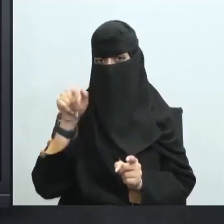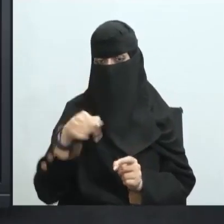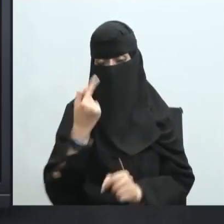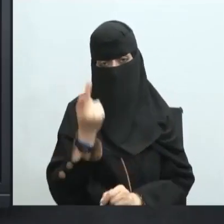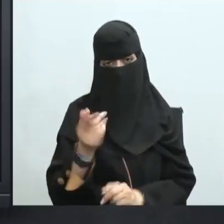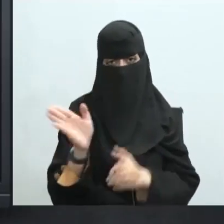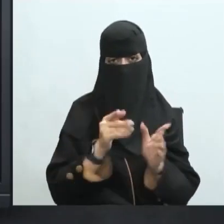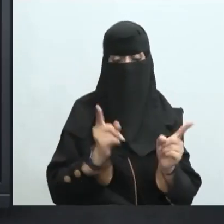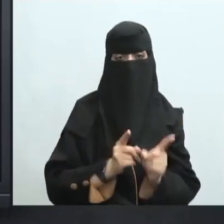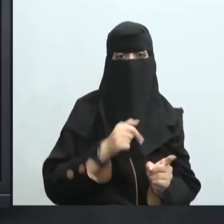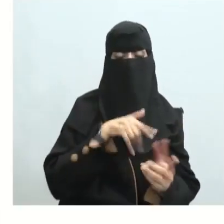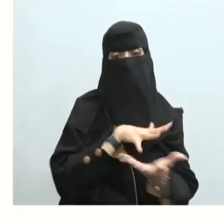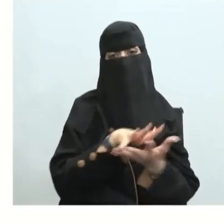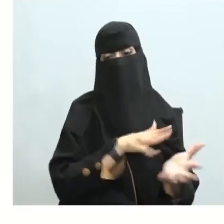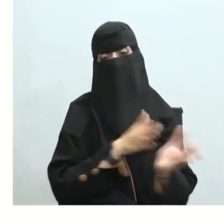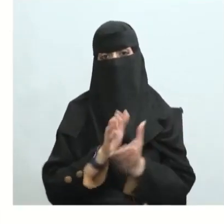وملخص